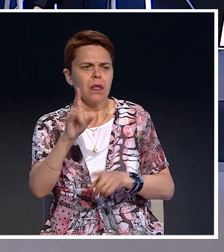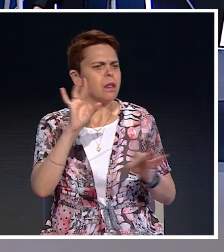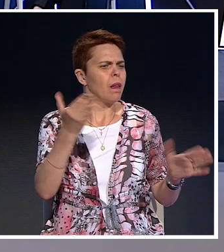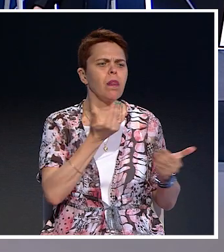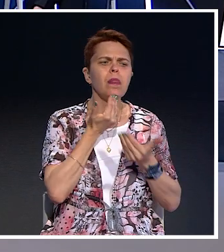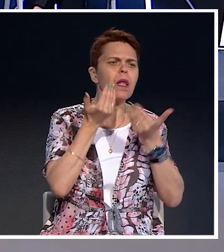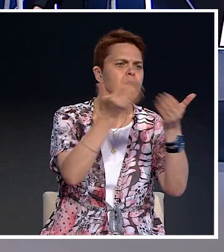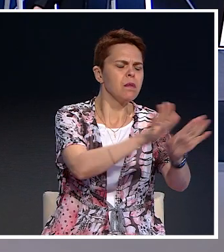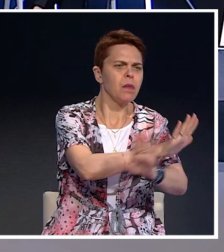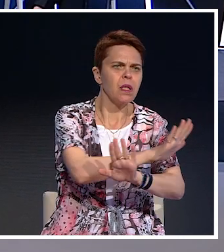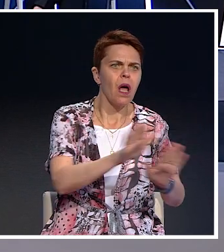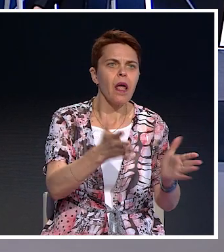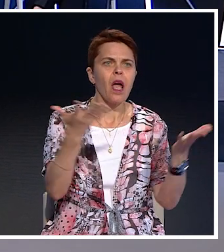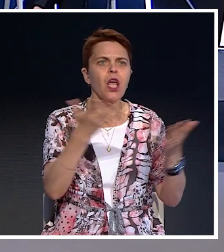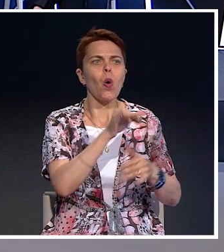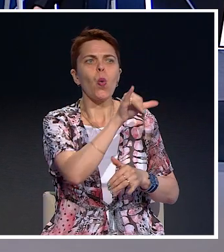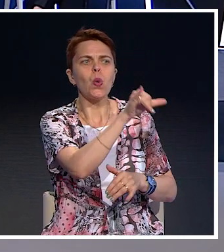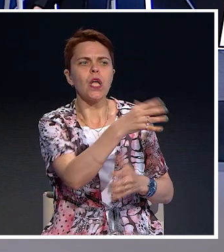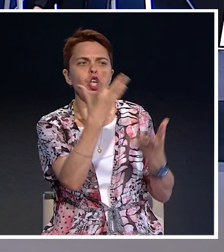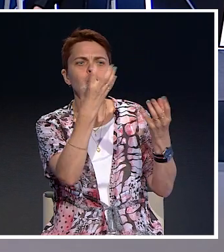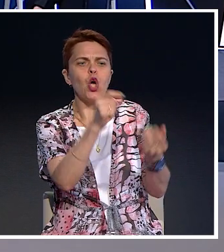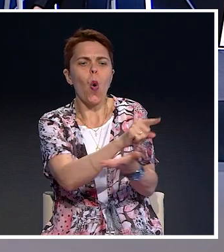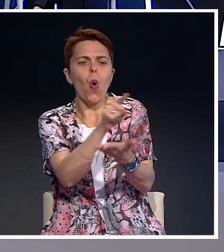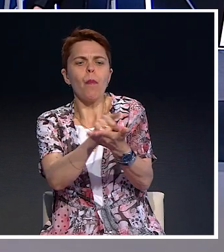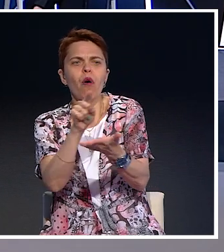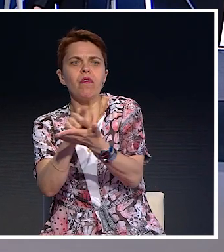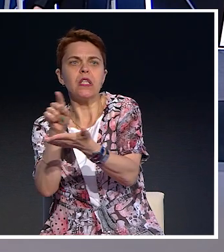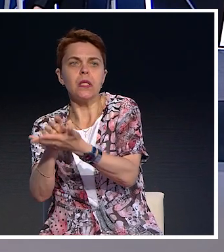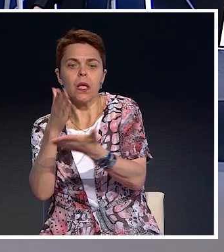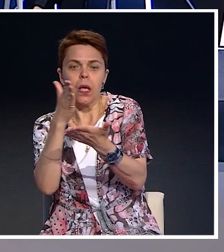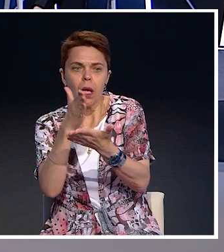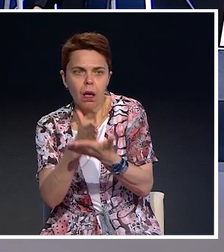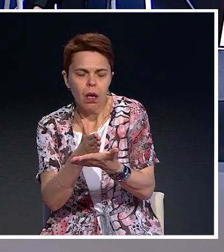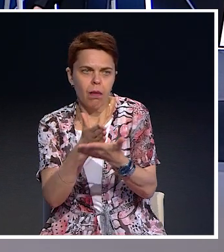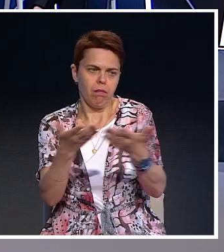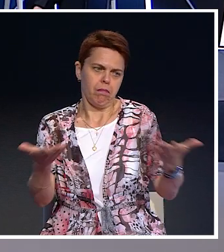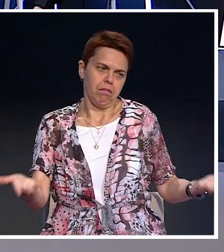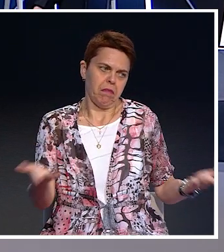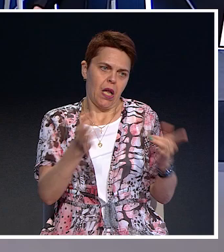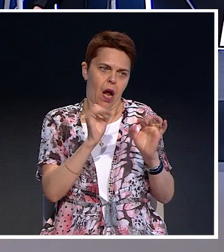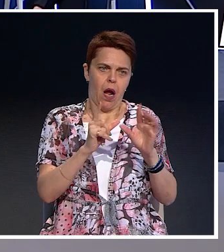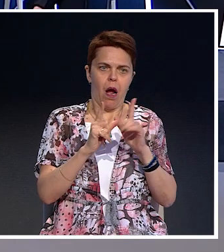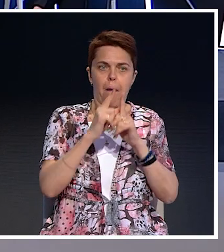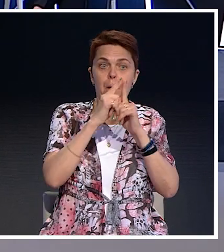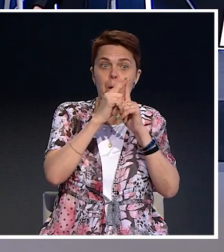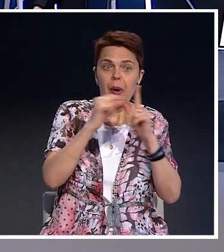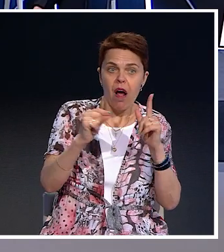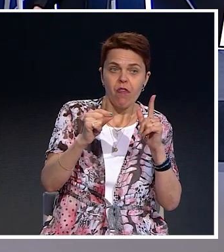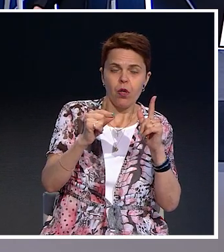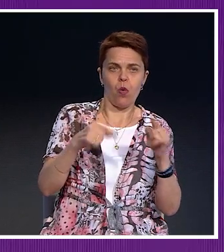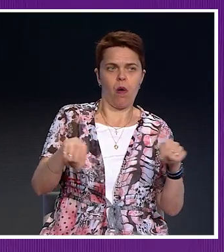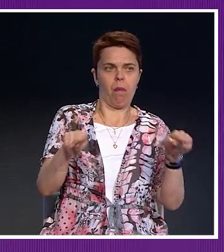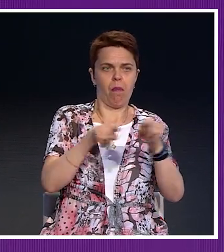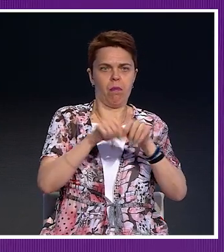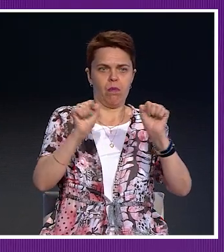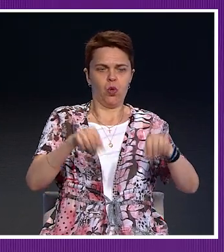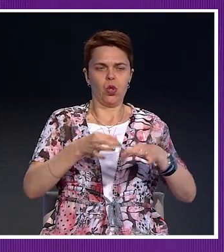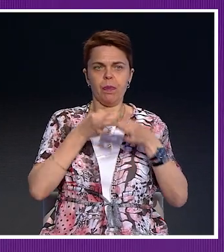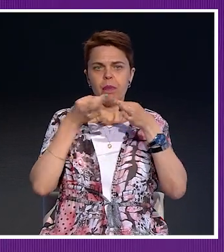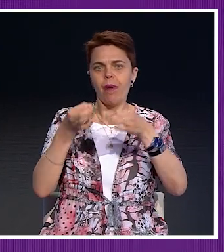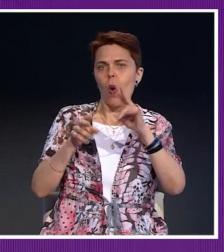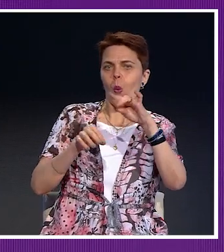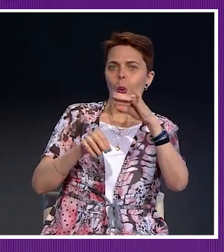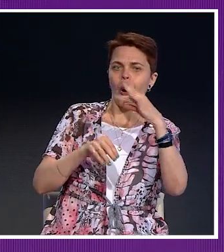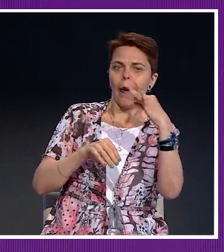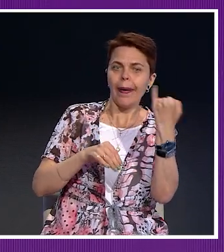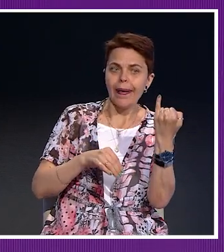не спитати її, які в неї ще там обов'язки є і тому подібне. Да? І, як правило, якщо ми подивимося на